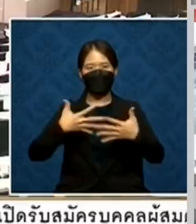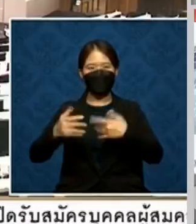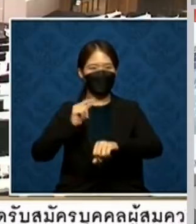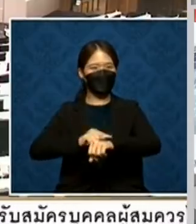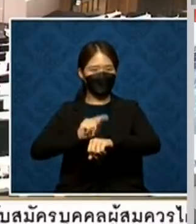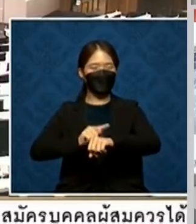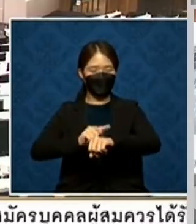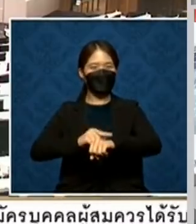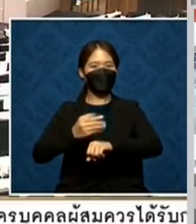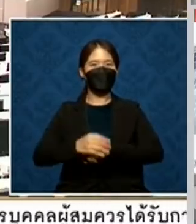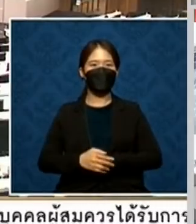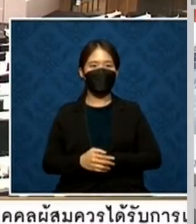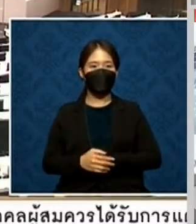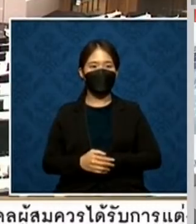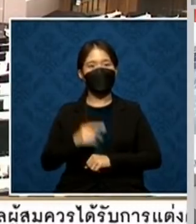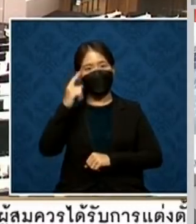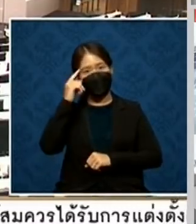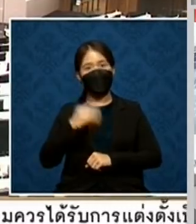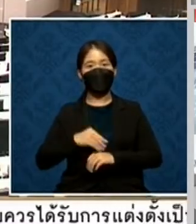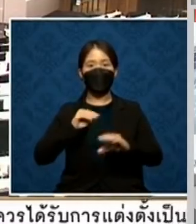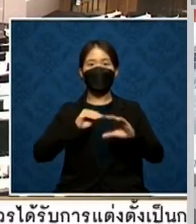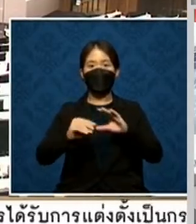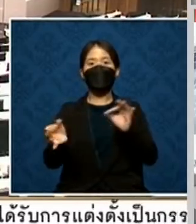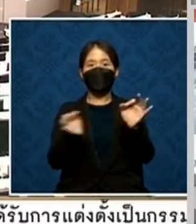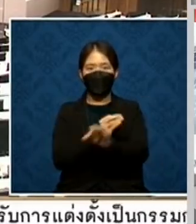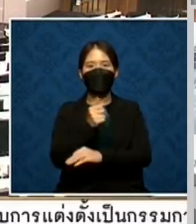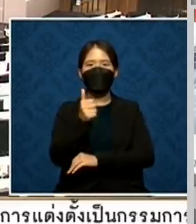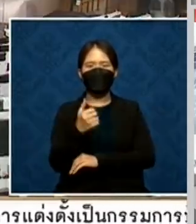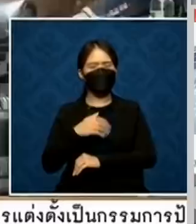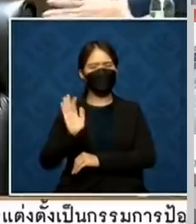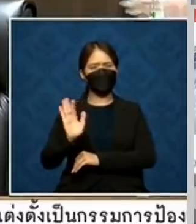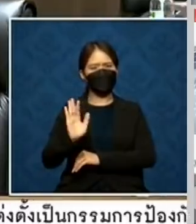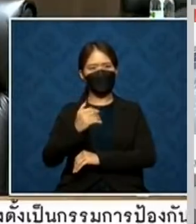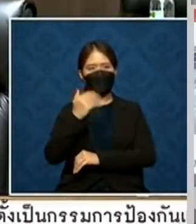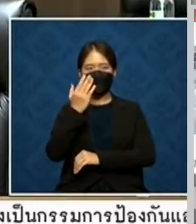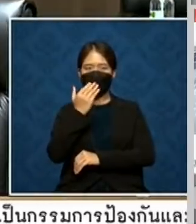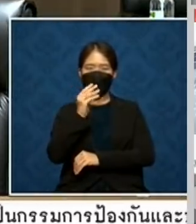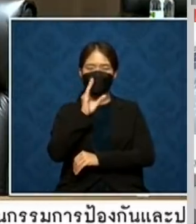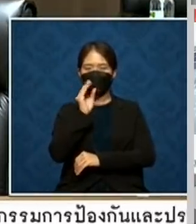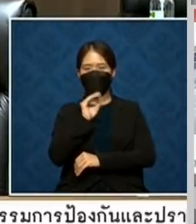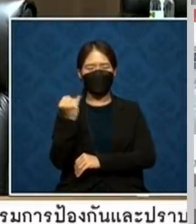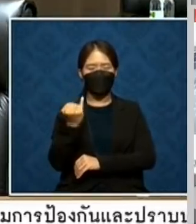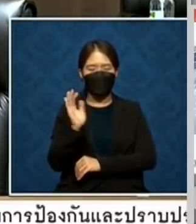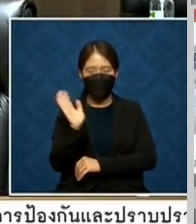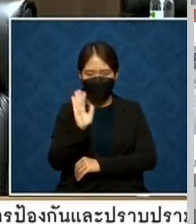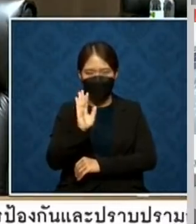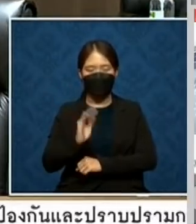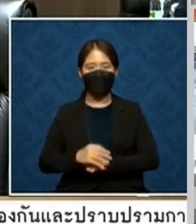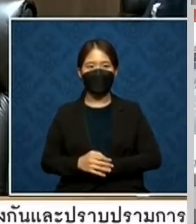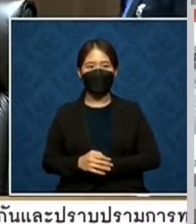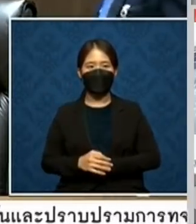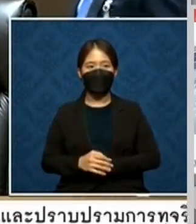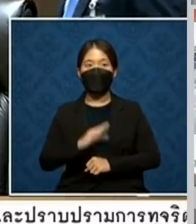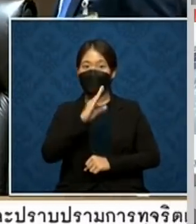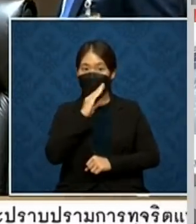ก็ดูเหมือนจะมีความเห็นมุมมองทางการเมืองแตกต่างกันด้วยคุณวรชัย กลายเป็น3 ก๊กไปเลยนะครับเมื่อวันศุกร์ที่แล้วเนี่ยมุม